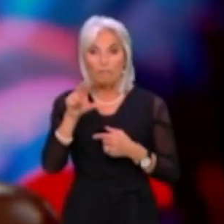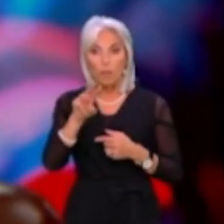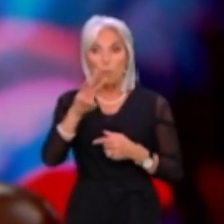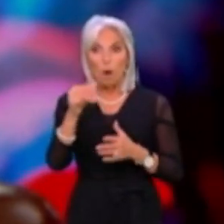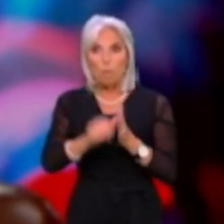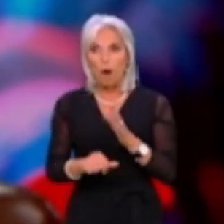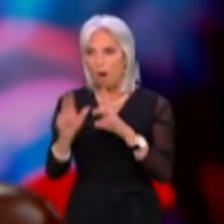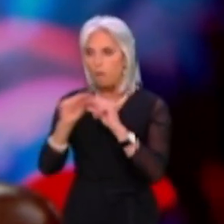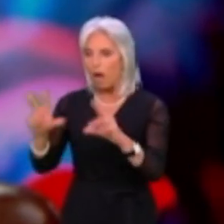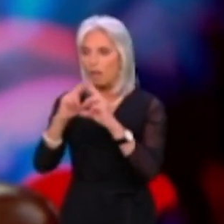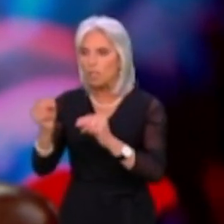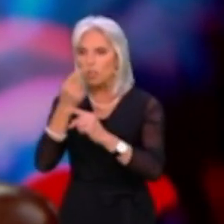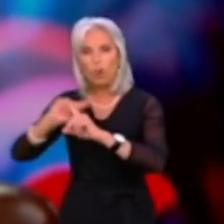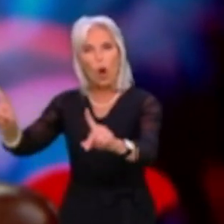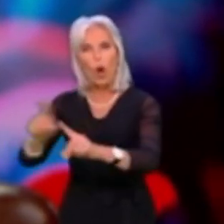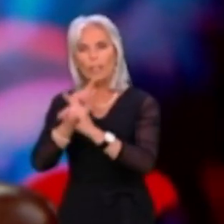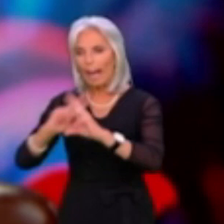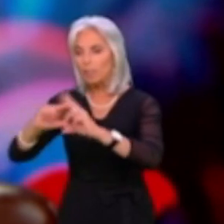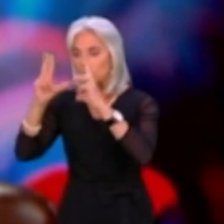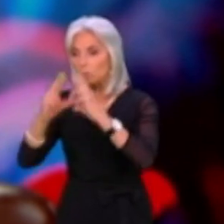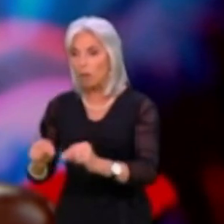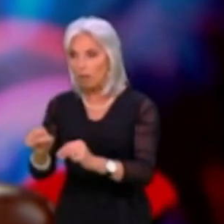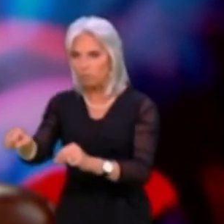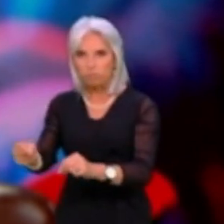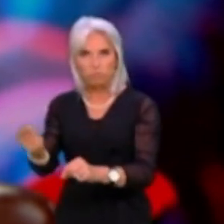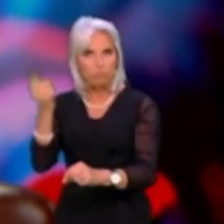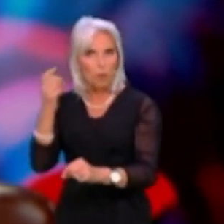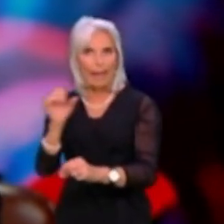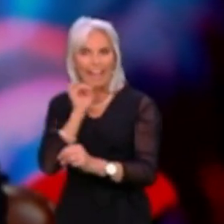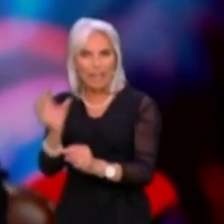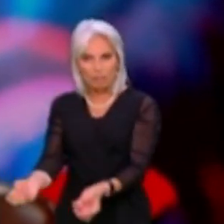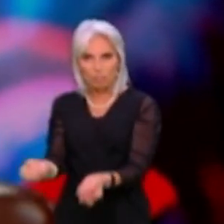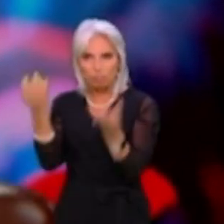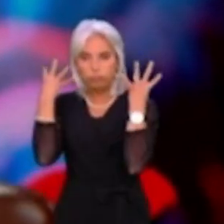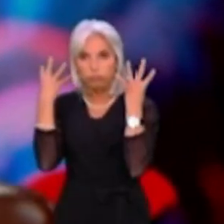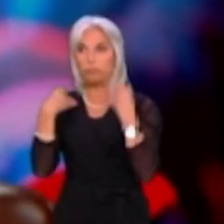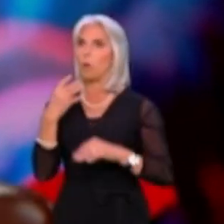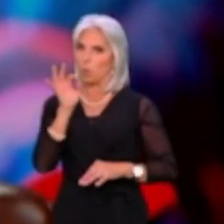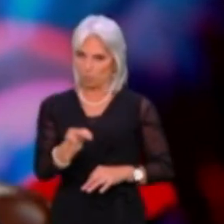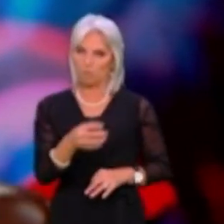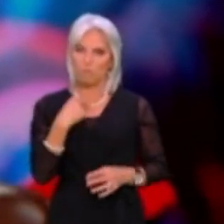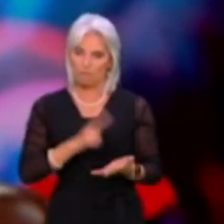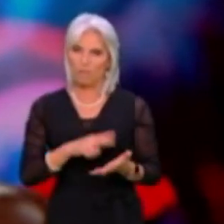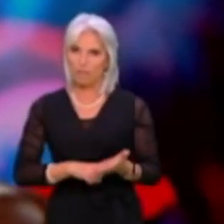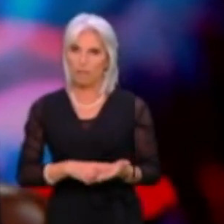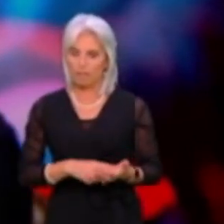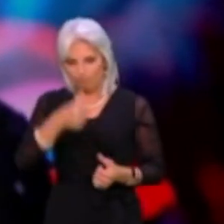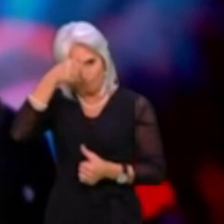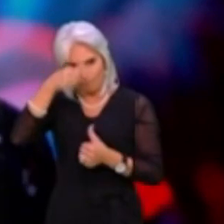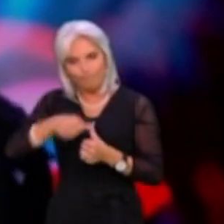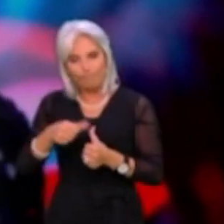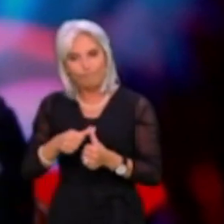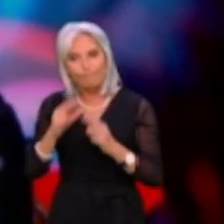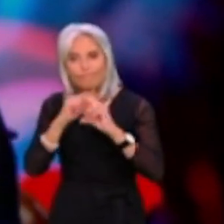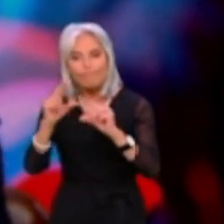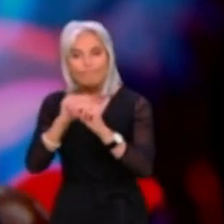mois, je lui ai parlé, je lui ai chanté des chansons, je lui ai raconté des histoires et il ne m'a pas entendu. Oui, vraiment, c'est vrai. C'est quelque chose qui reste. Je